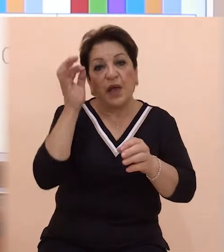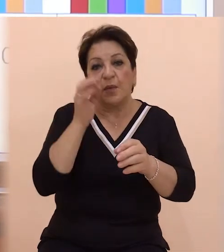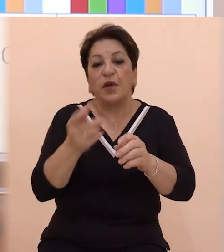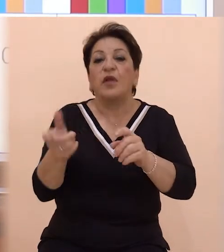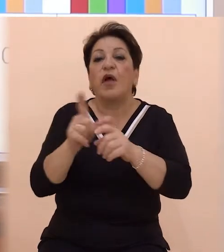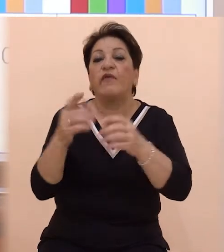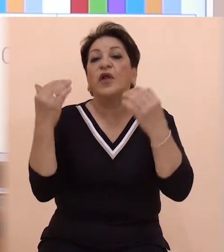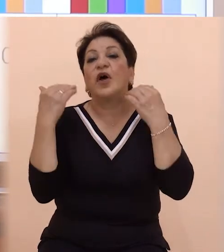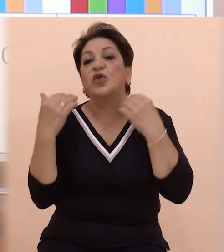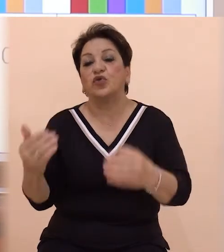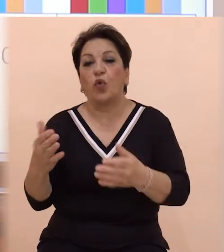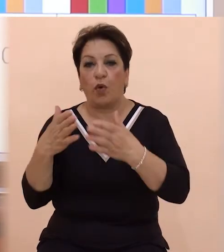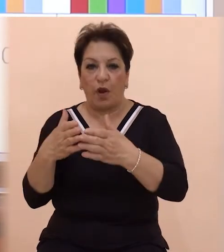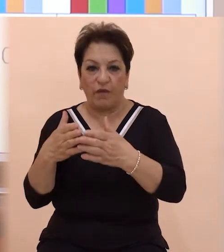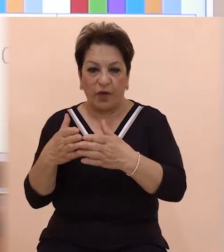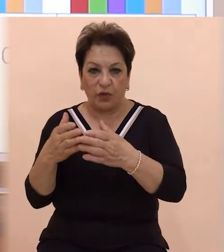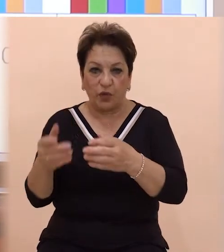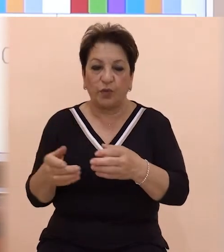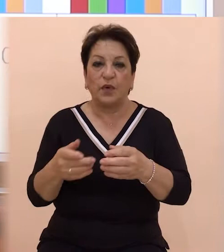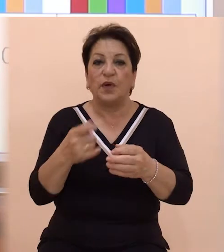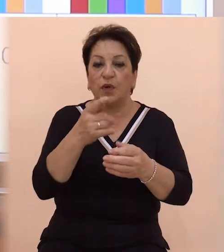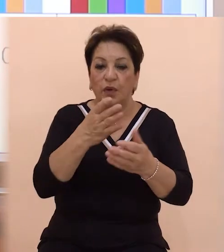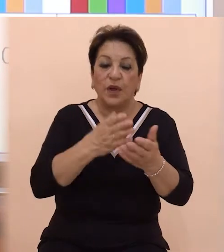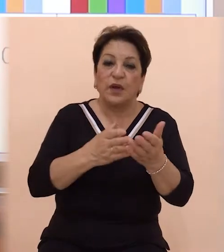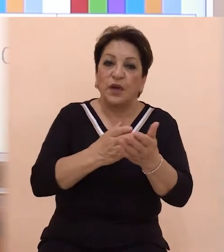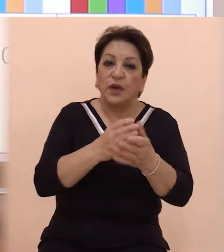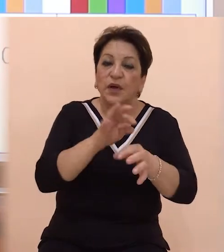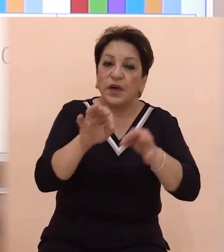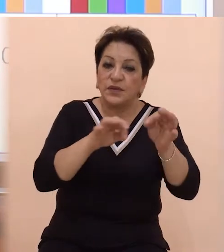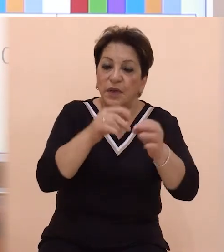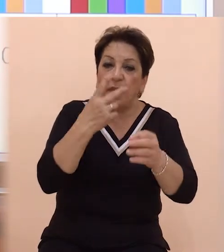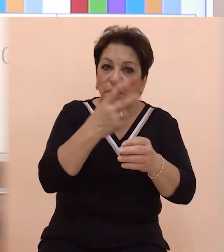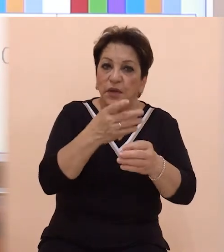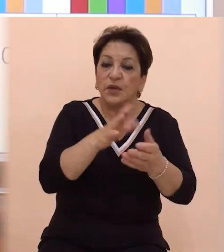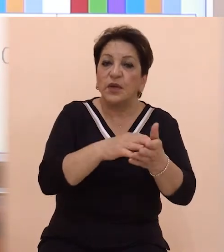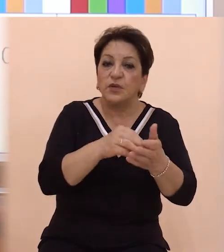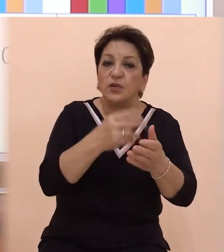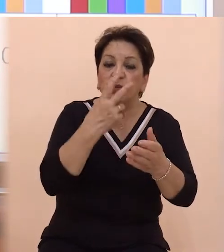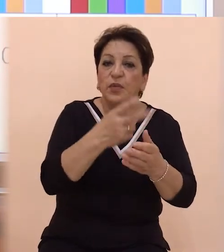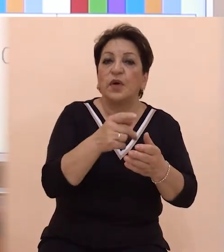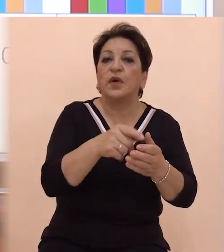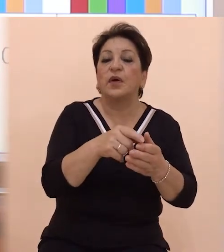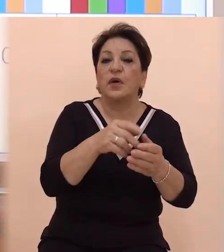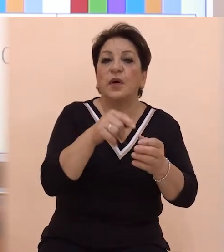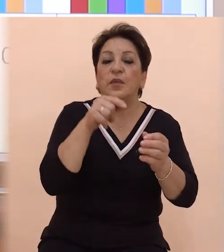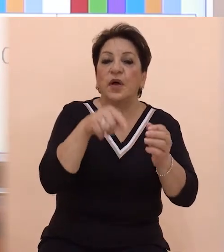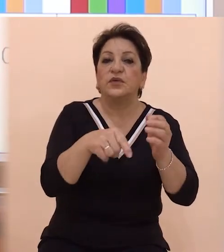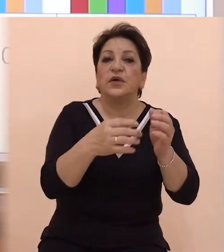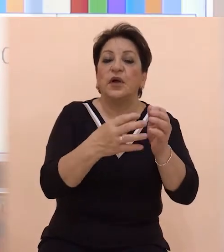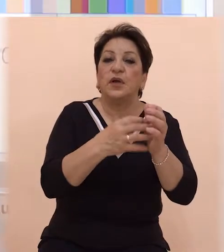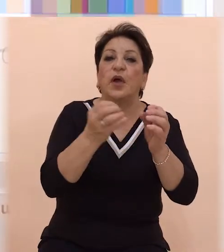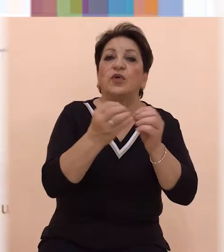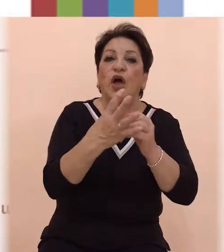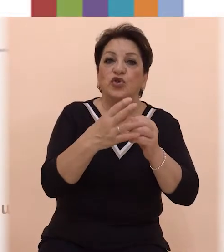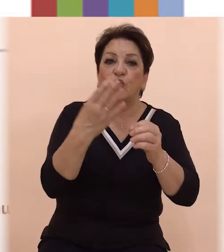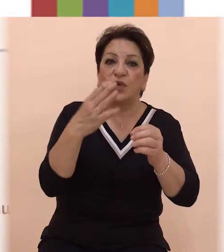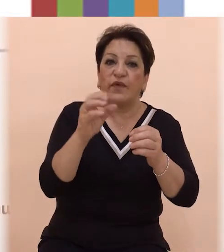ավելի հզոր նավատորմ։ Եվ գծապատկերի որա տեսնում էք մինչև 1114 թվականը